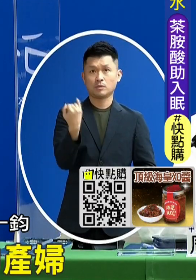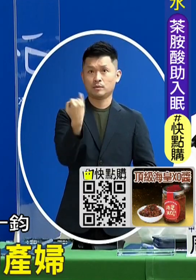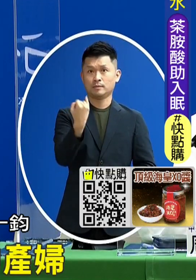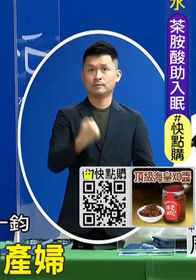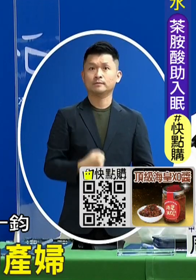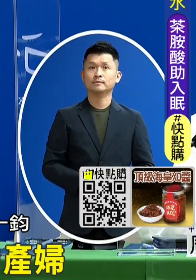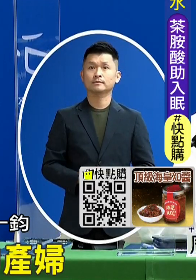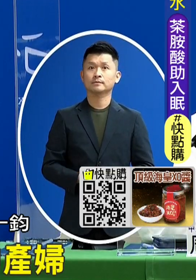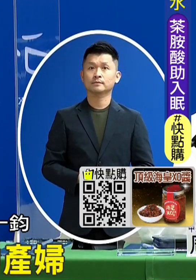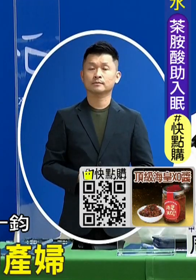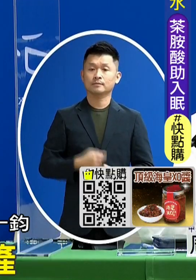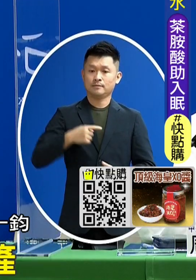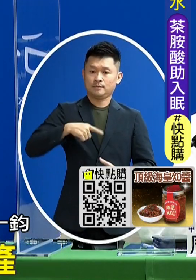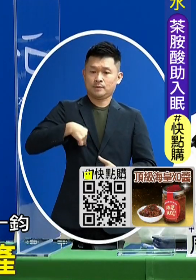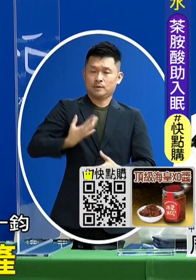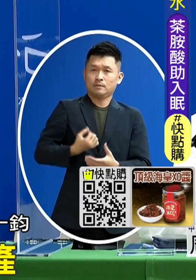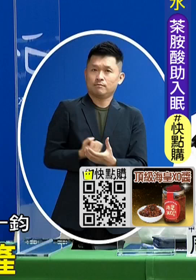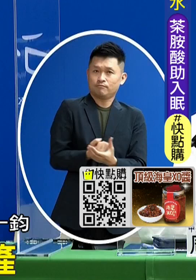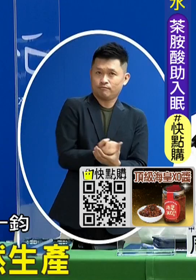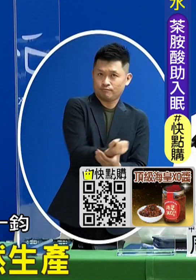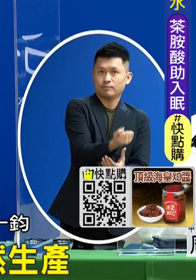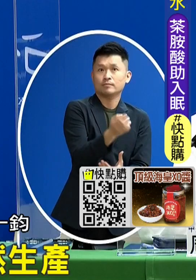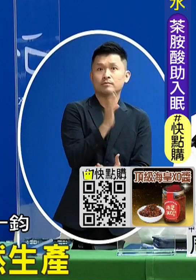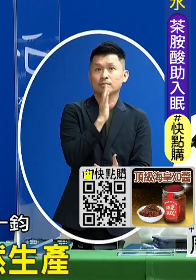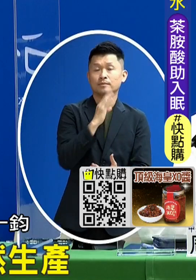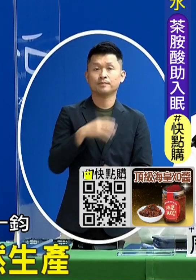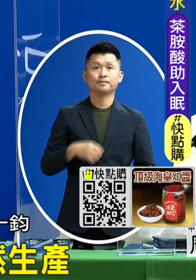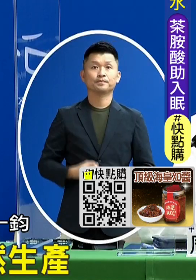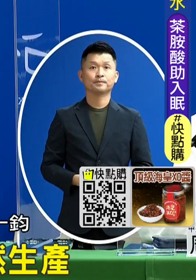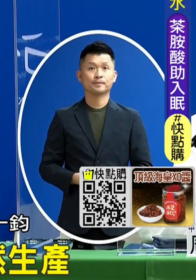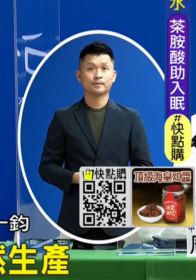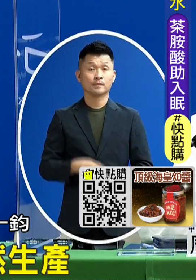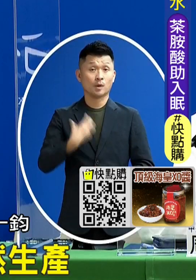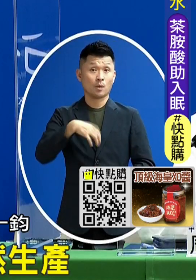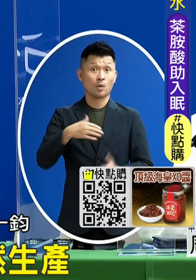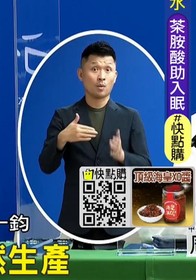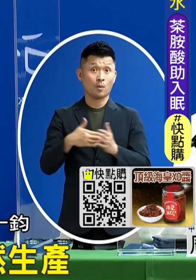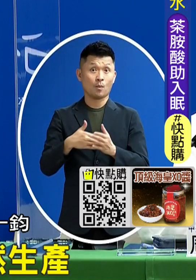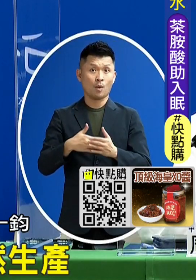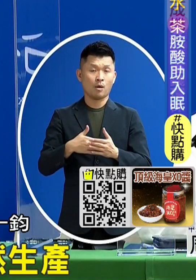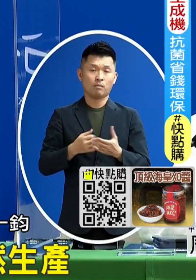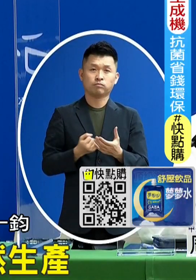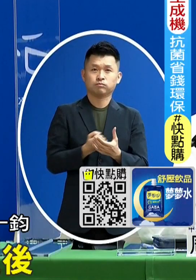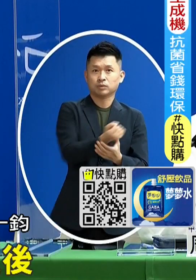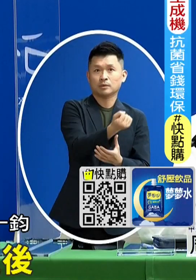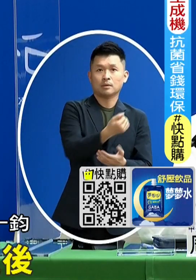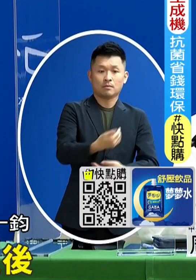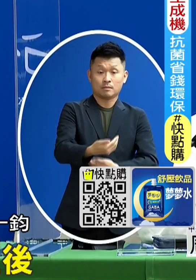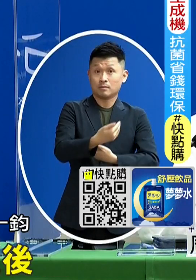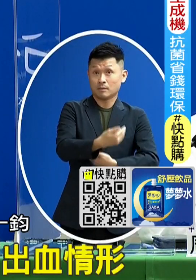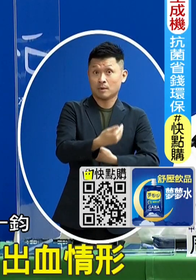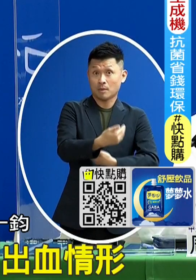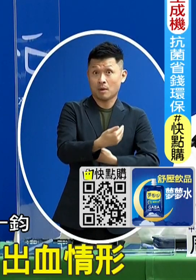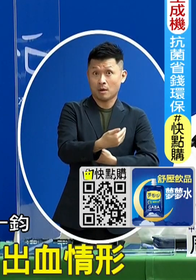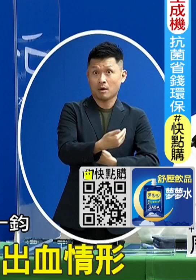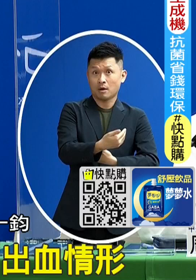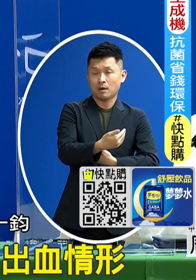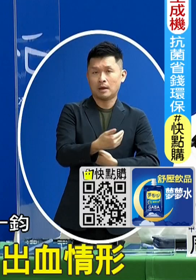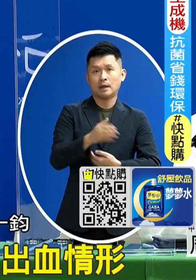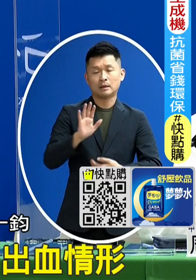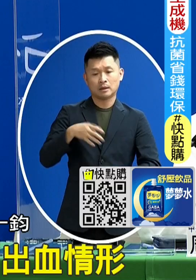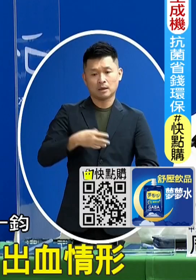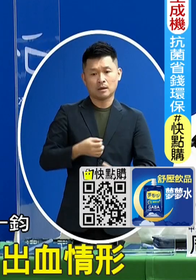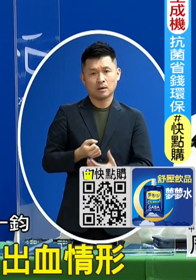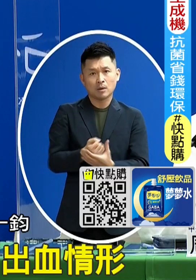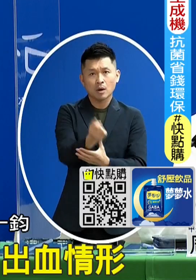是自然生产，她就是怀孕之后自然生产，宝宝已经诞生之后呢，但是因为产